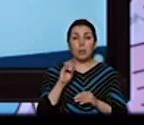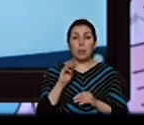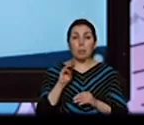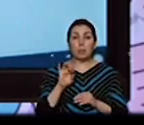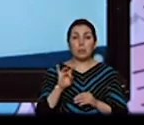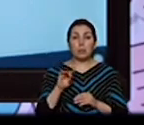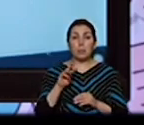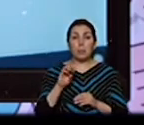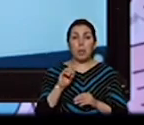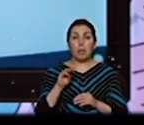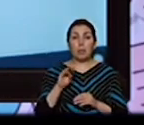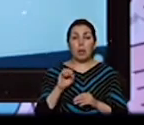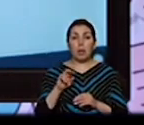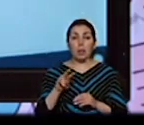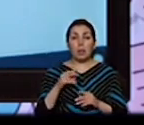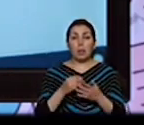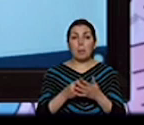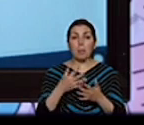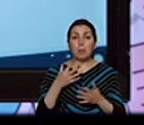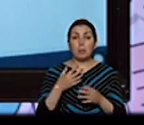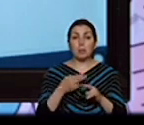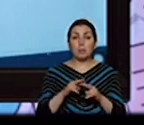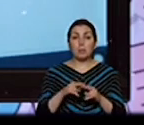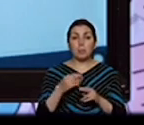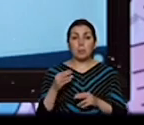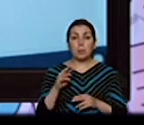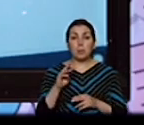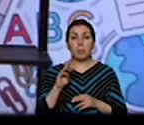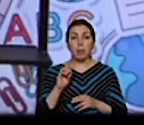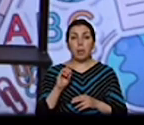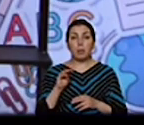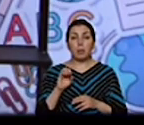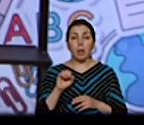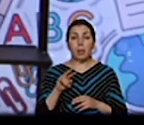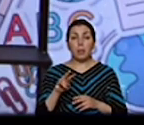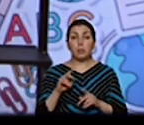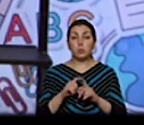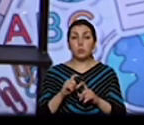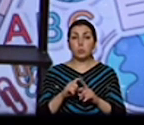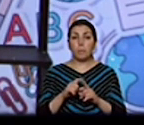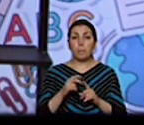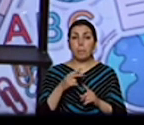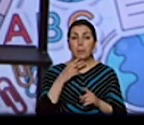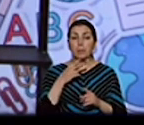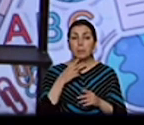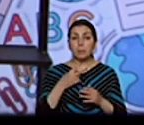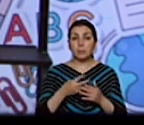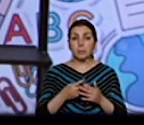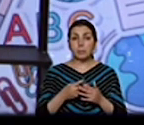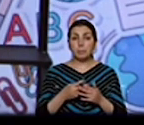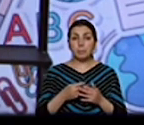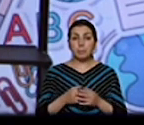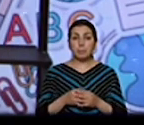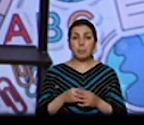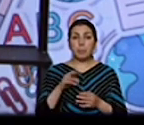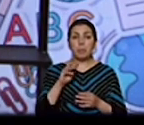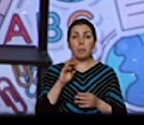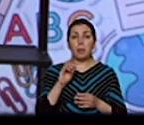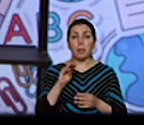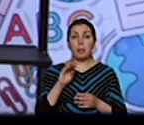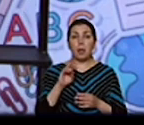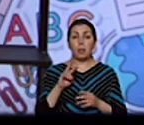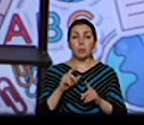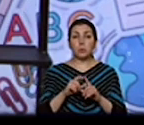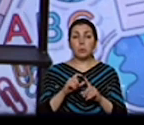ham metal, qimmatbaho metal hisoblanadi. Metal so'ziga diqqat qiling. Demak, metal